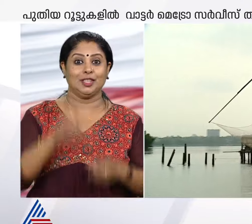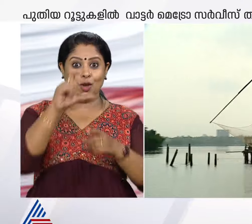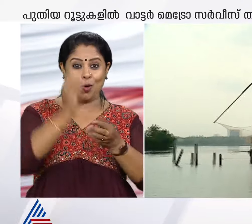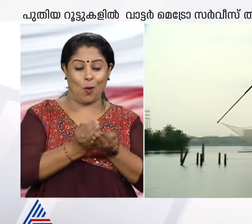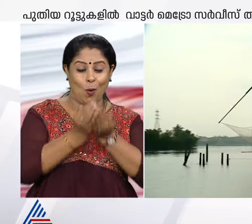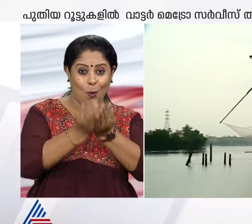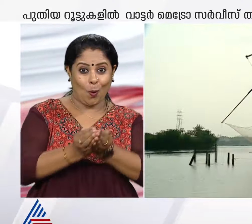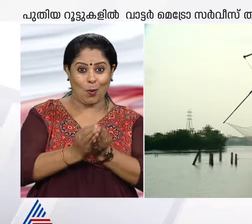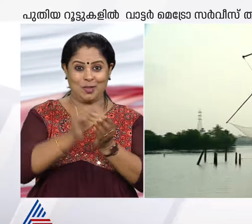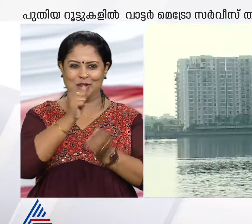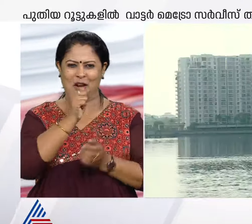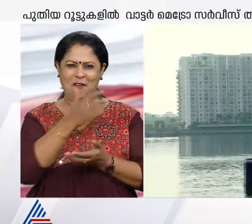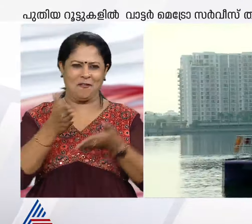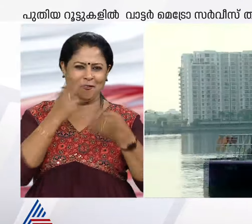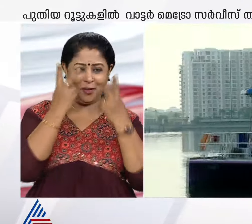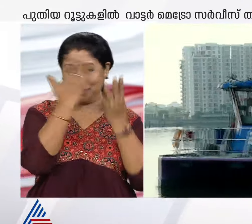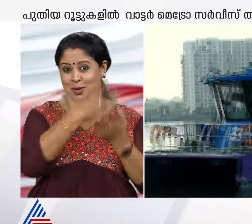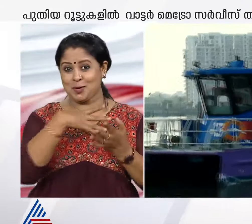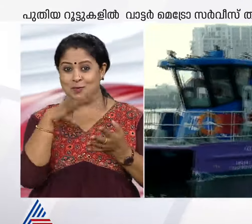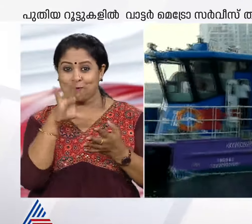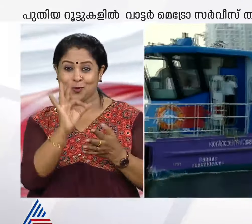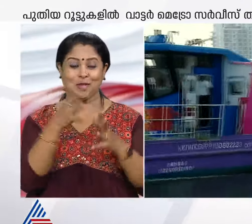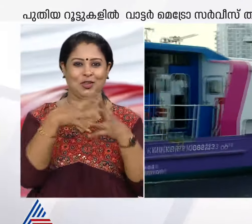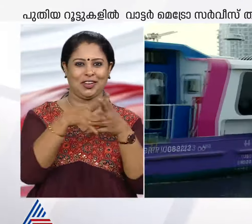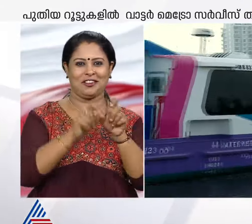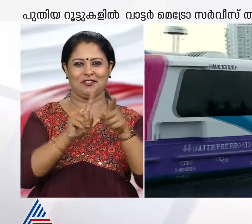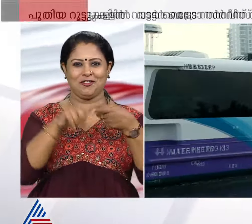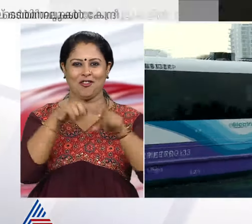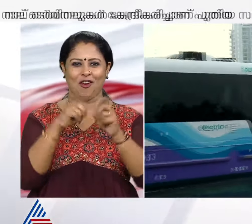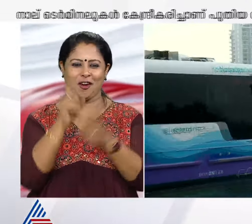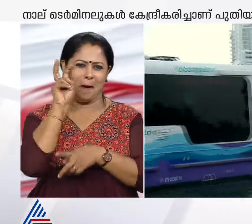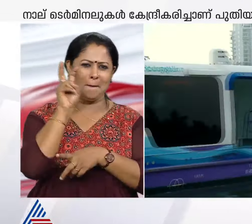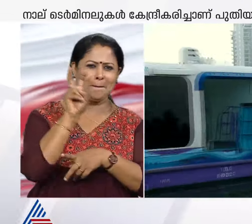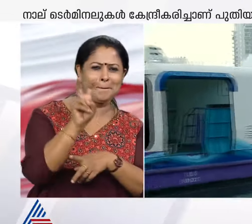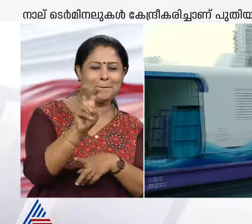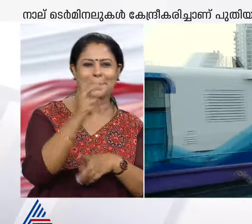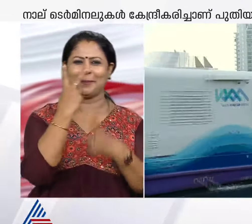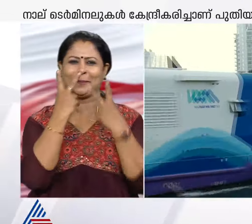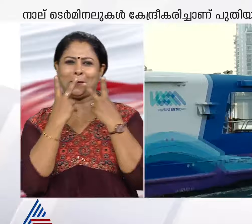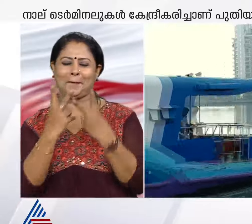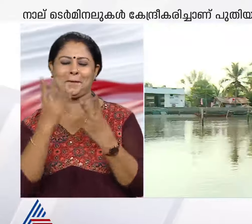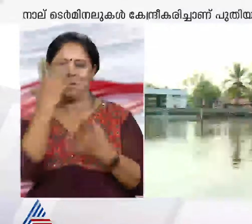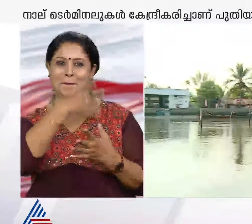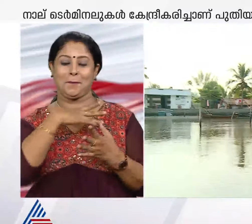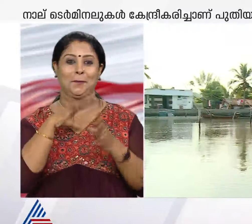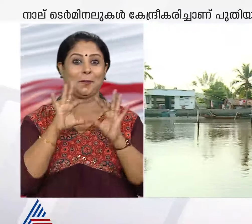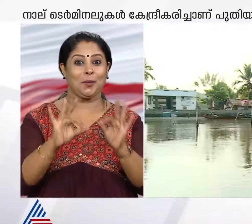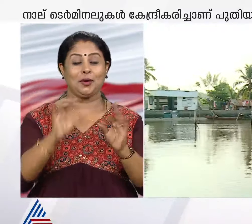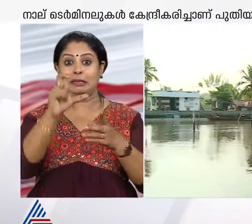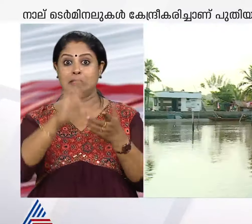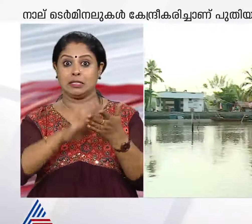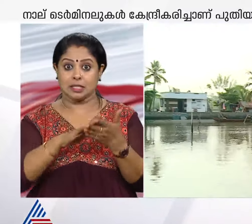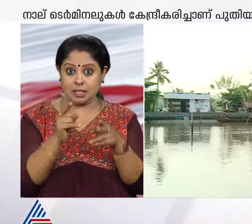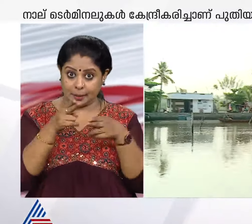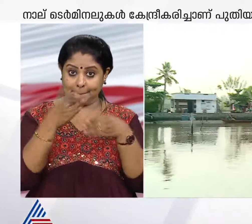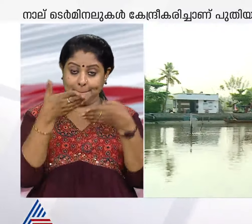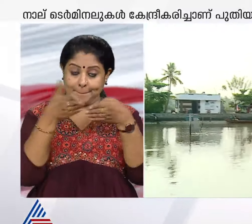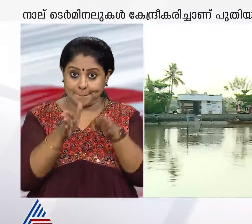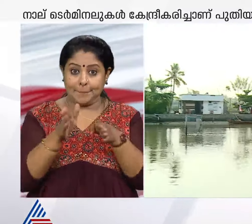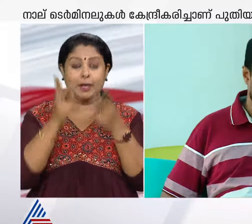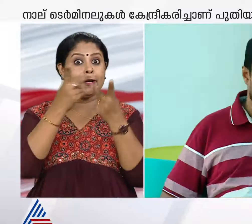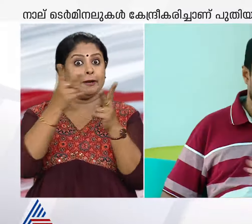കൊച്ചിയുടെ കായൽ സൗന്ദര്യം ഇനി വാട്ടർ മെട്രോയിലൂടെ കൺകുളിർക്കെ കാണാം. വ്യാഴാഴ്ച മുഖ്യമന്ത്രി പിണറായി വിജയൻ ഉദ്ഘാടനം ചെയ്ത മുളവുകാട്, നോർത്ത്, സൗത്ത്,